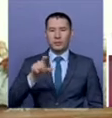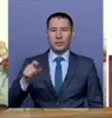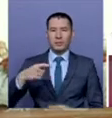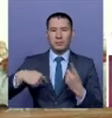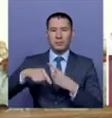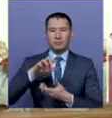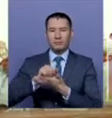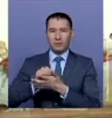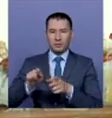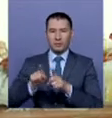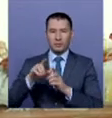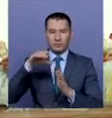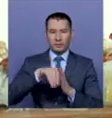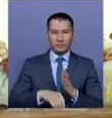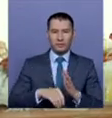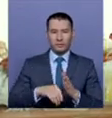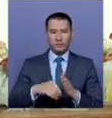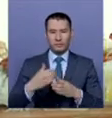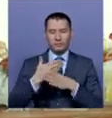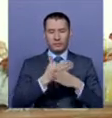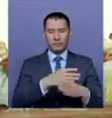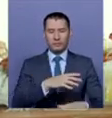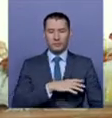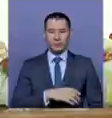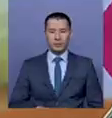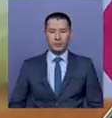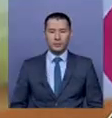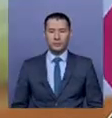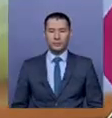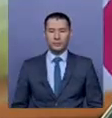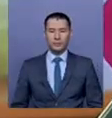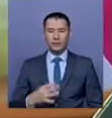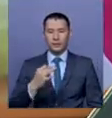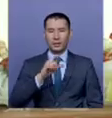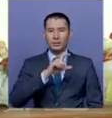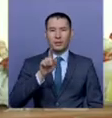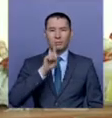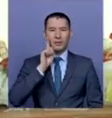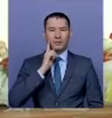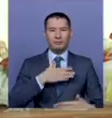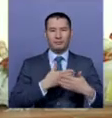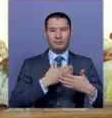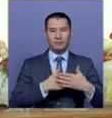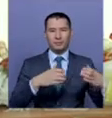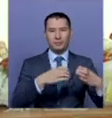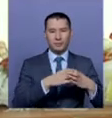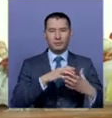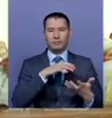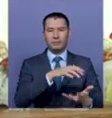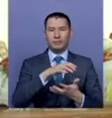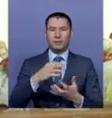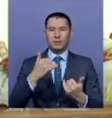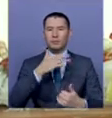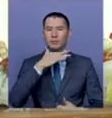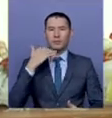қолдауымен бірігіп, Жас Отан еріктілерімен қоса. Әзіргі кезде бізде өте көп